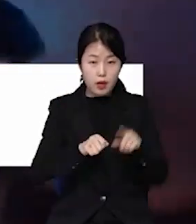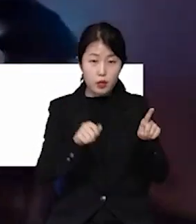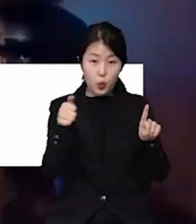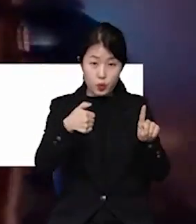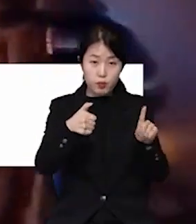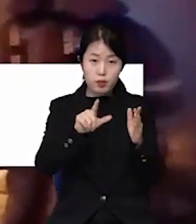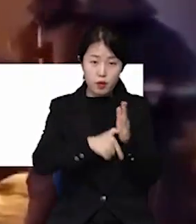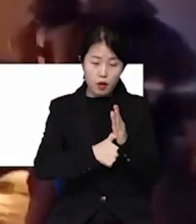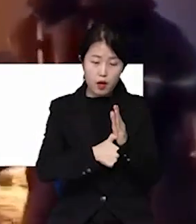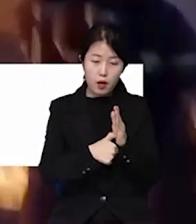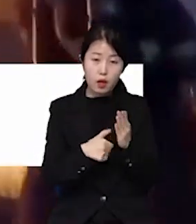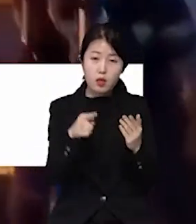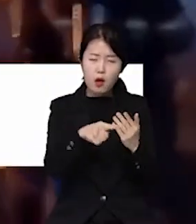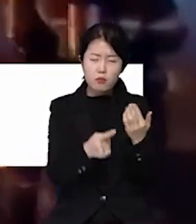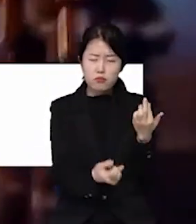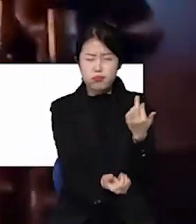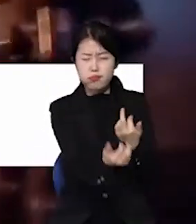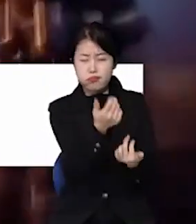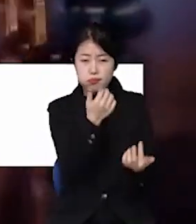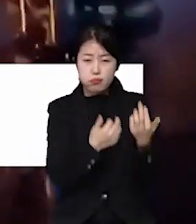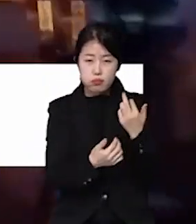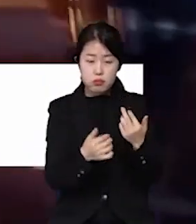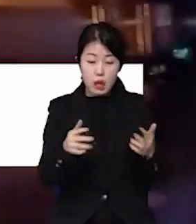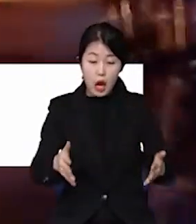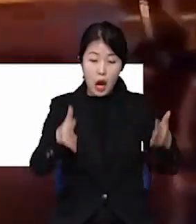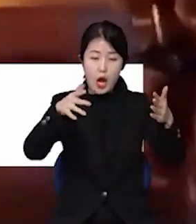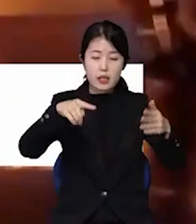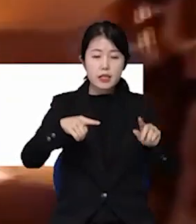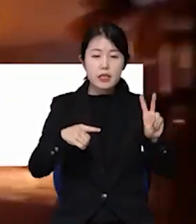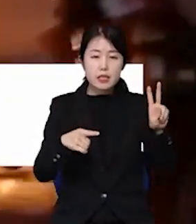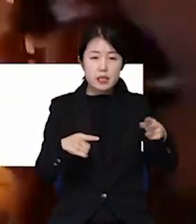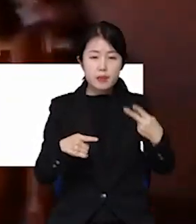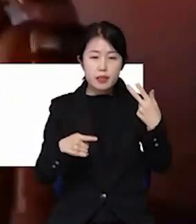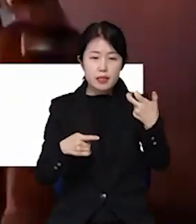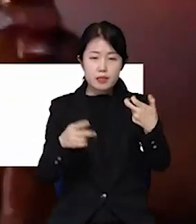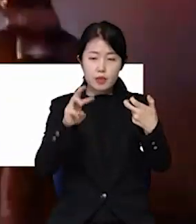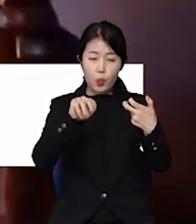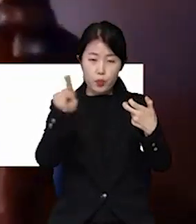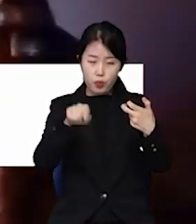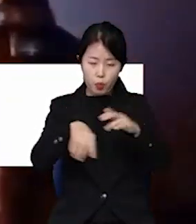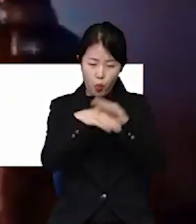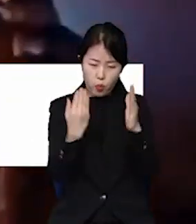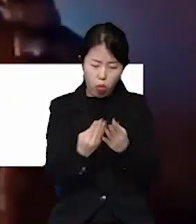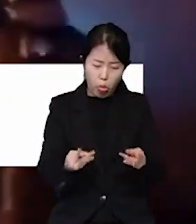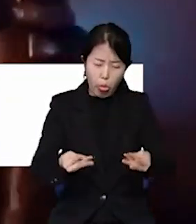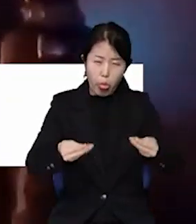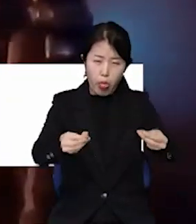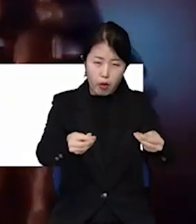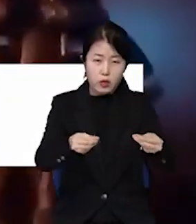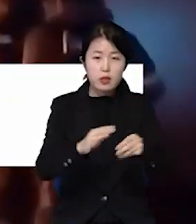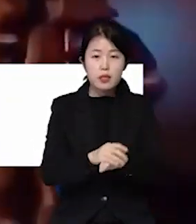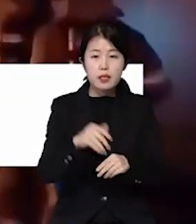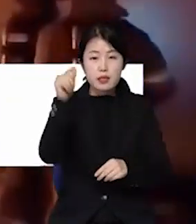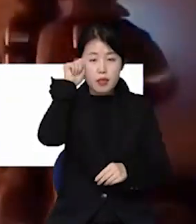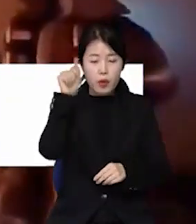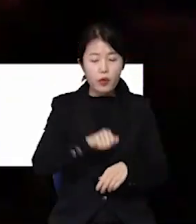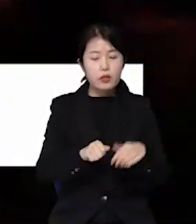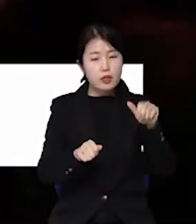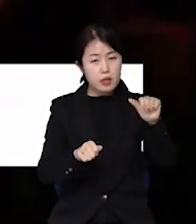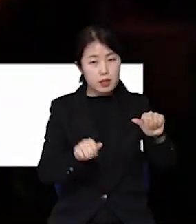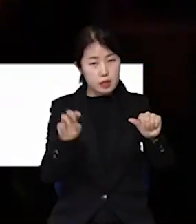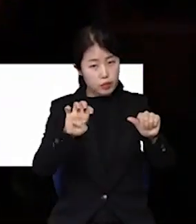화순군 동봉면의 한 폐교에서 화재가 발생해 건물 내부 270제곱미터가량을 태우고 새벽 5시 40분쯤